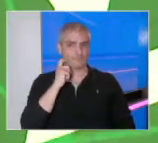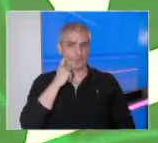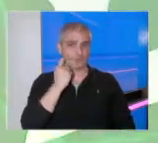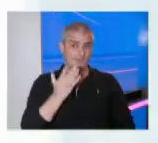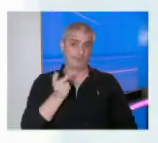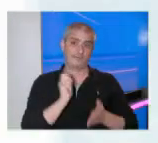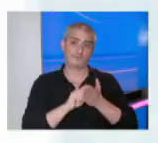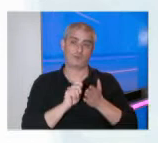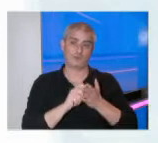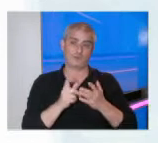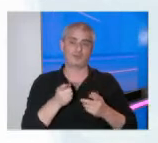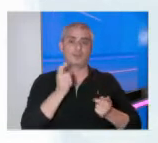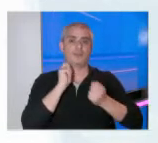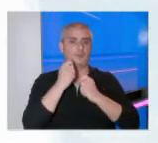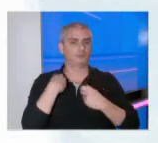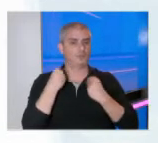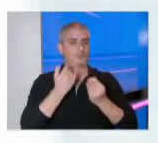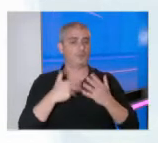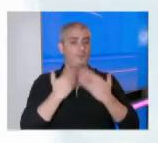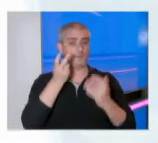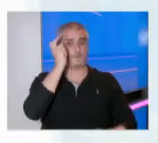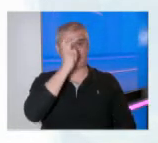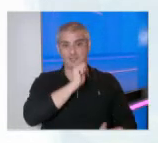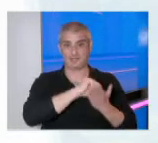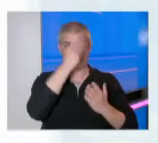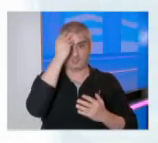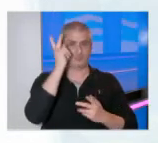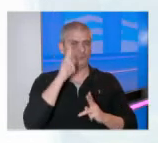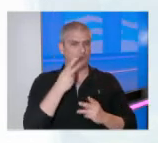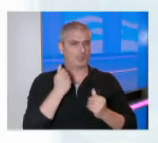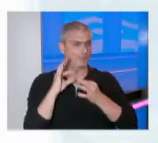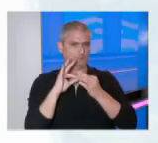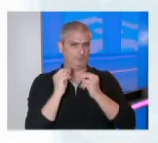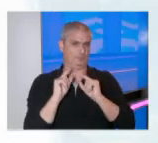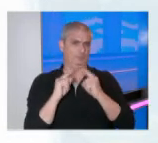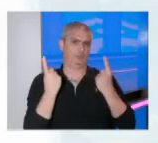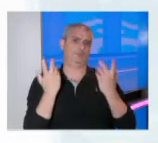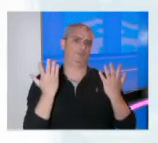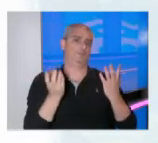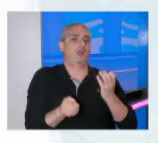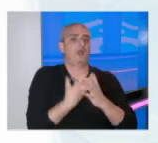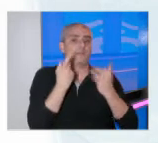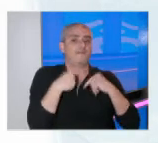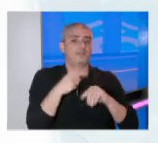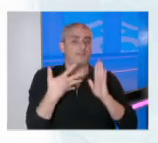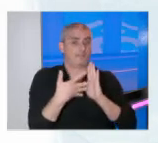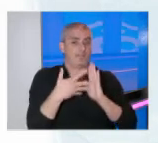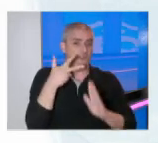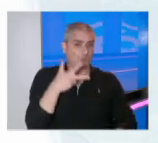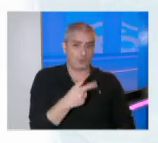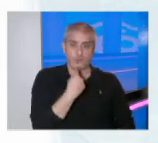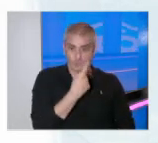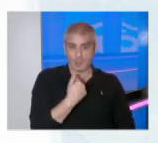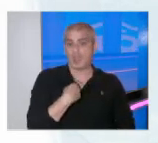צחק, והוא כותב כך. ברעיון שהעניק הבוקר בני גנץ לידיעות יש כמה משפטים הזויים. על הקמת ועדת הבדיקה